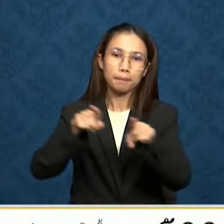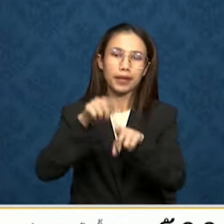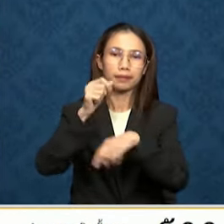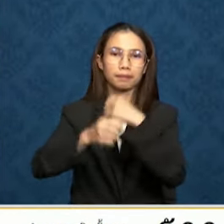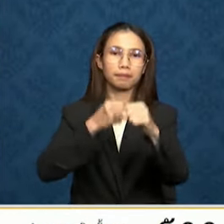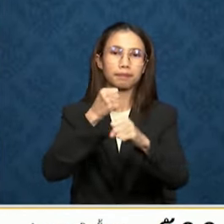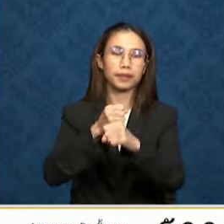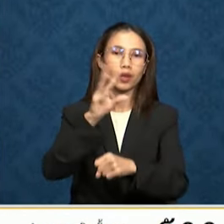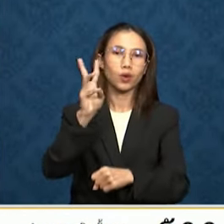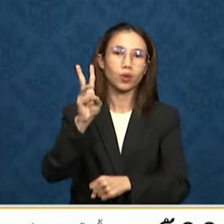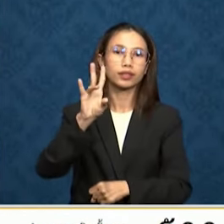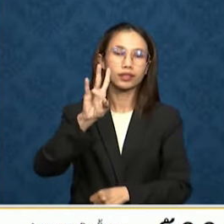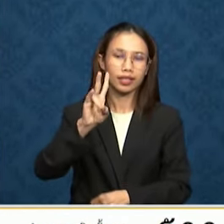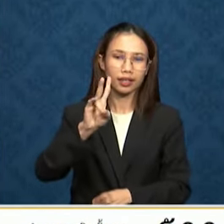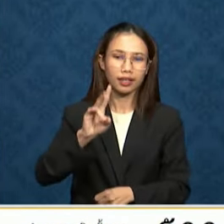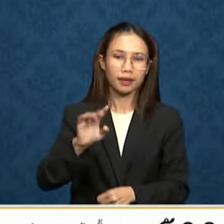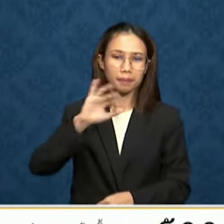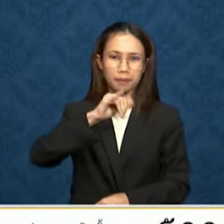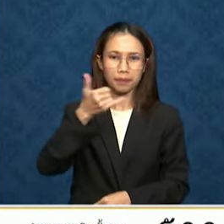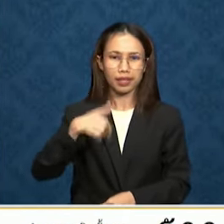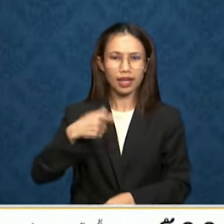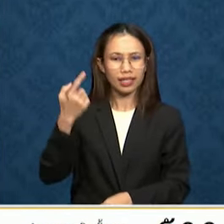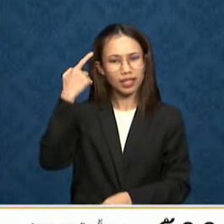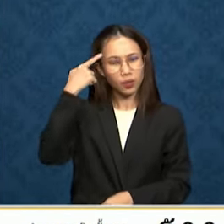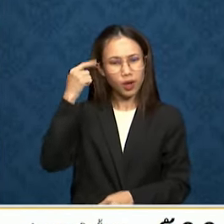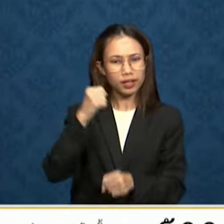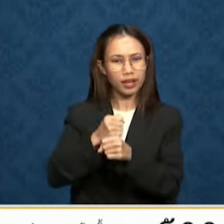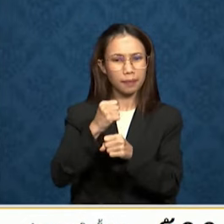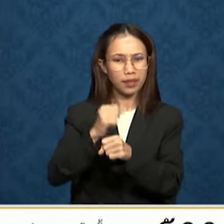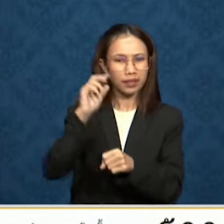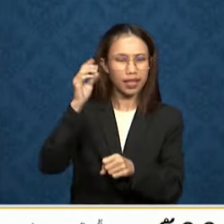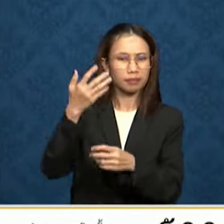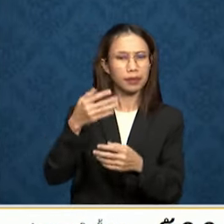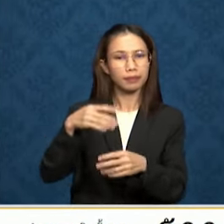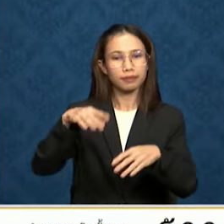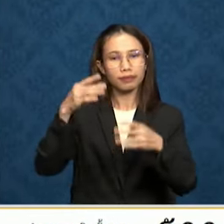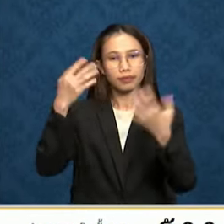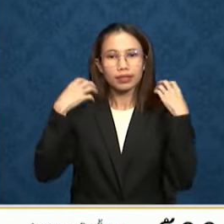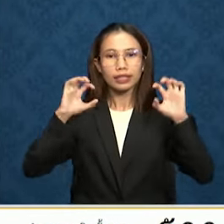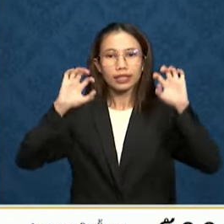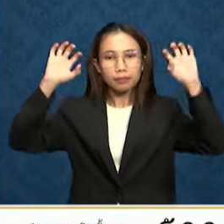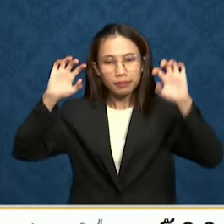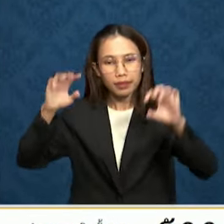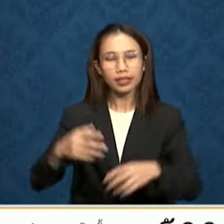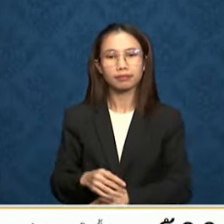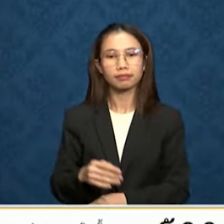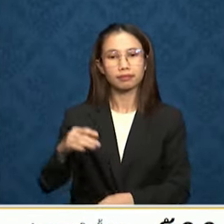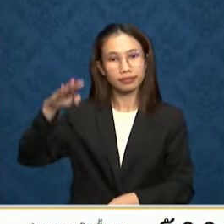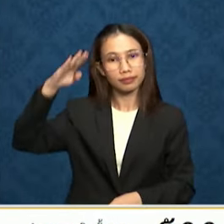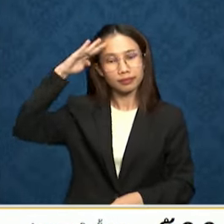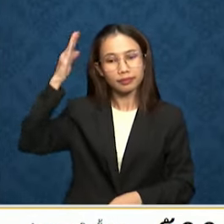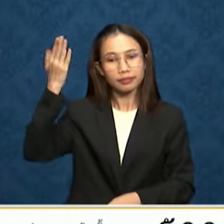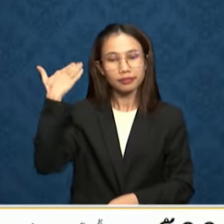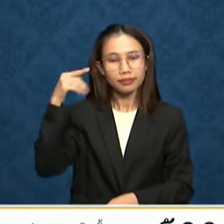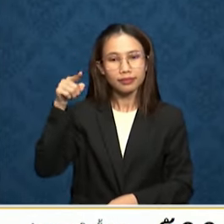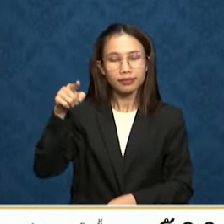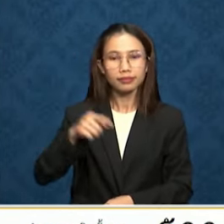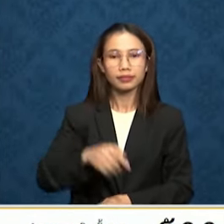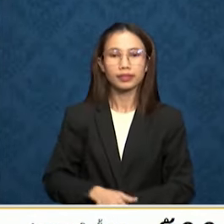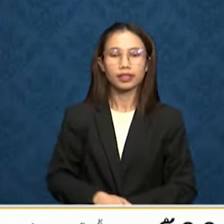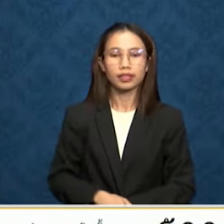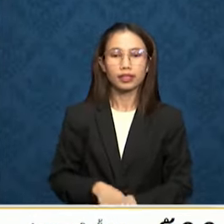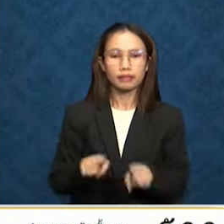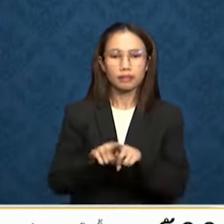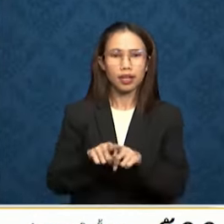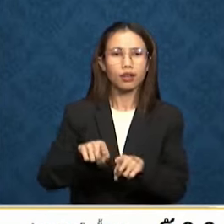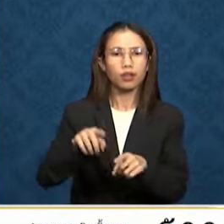ๆนะคะทำมาตั้งแต่รัฐบาลท่านประยุทธ์ด้วยกระบวนการจัดสรรงบประมาณทุกปีที่ผ่านมาค่ะมันเป็น